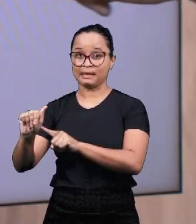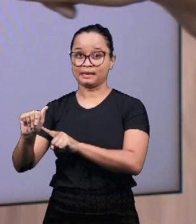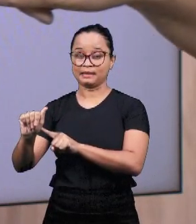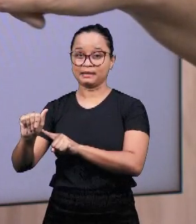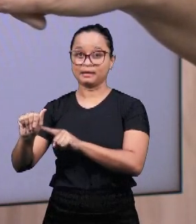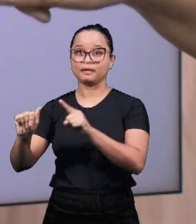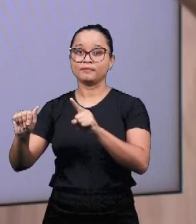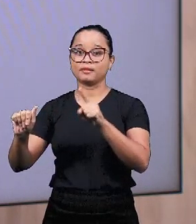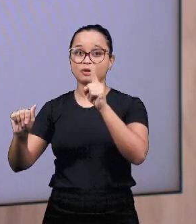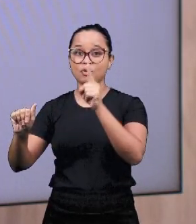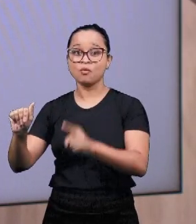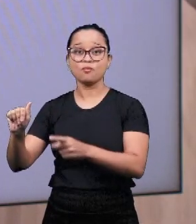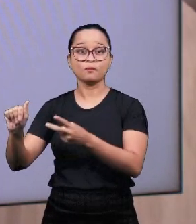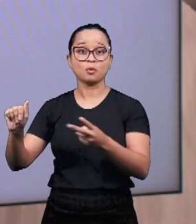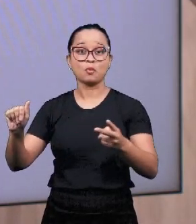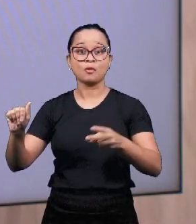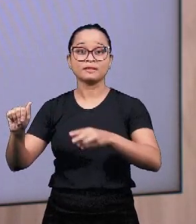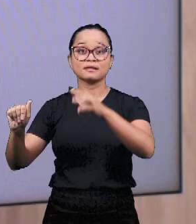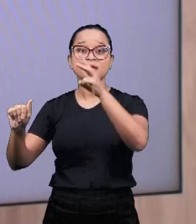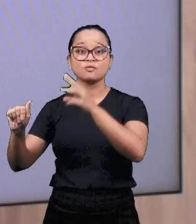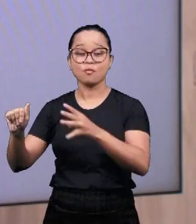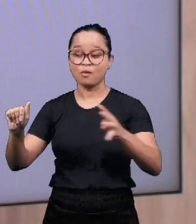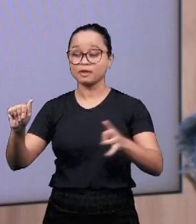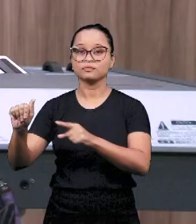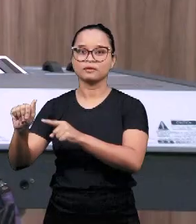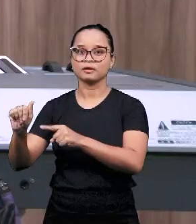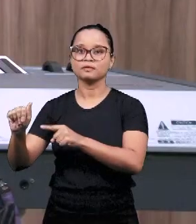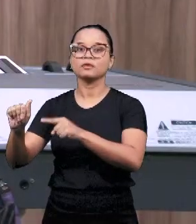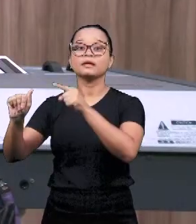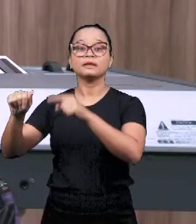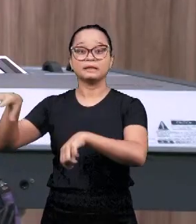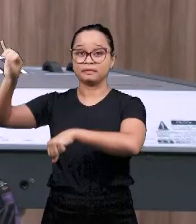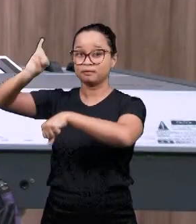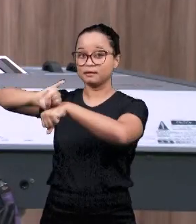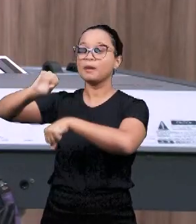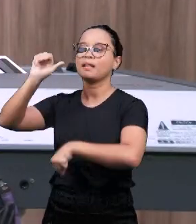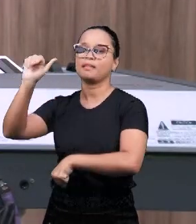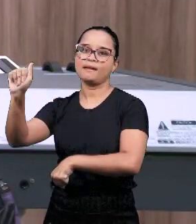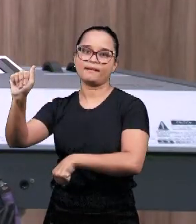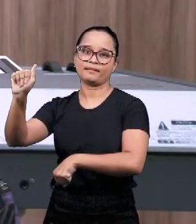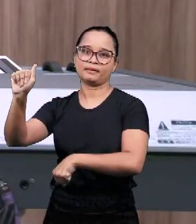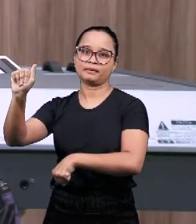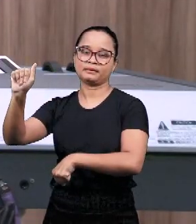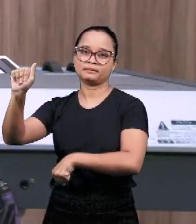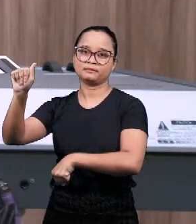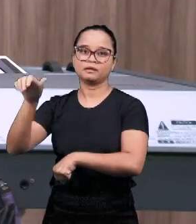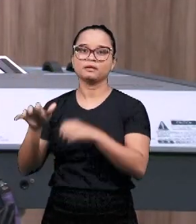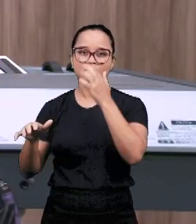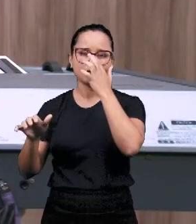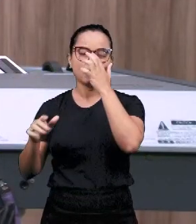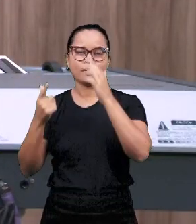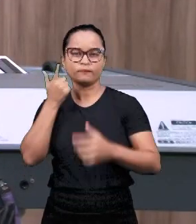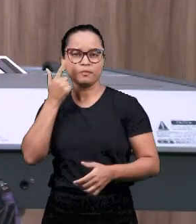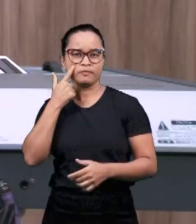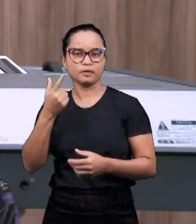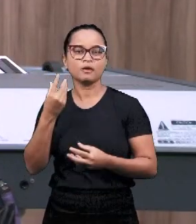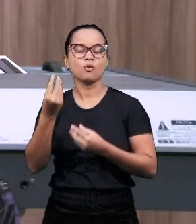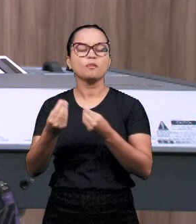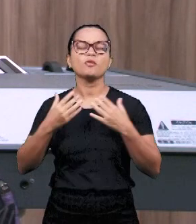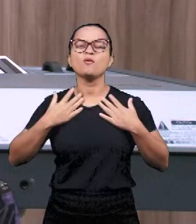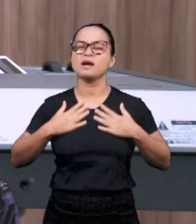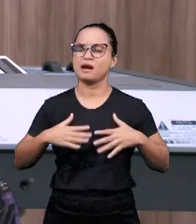La, on va la retenir 4 tons avec l'accord La majeur. Maintenant, je vais jouer